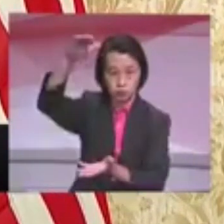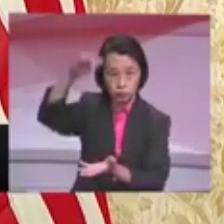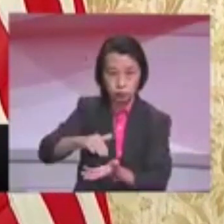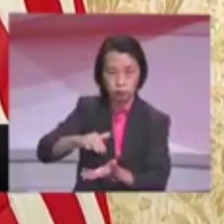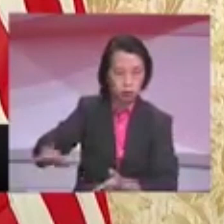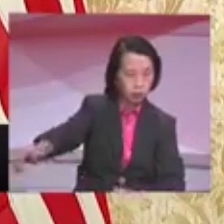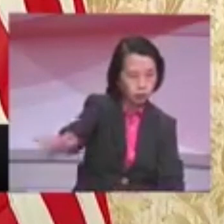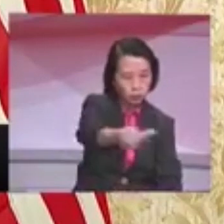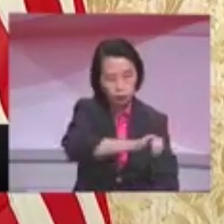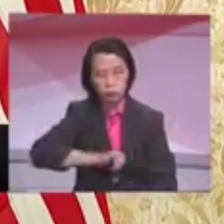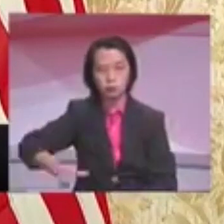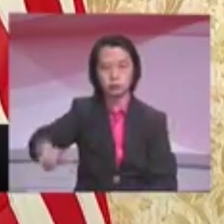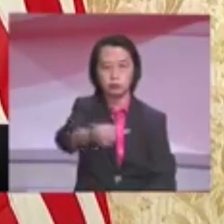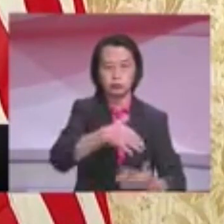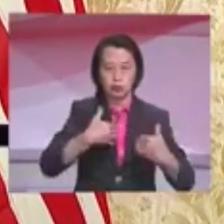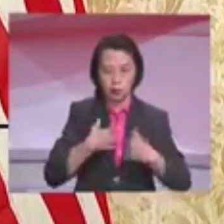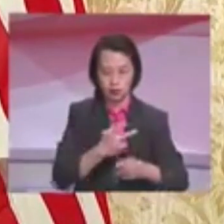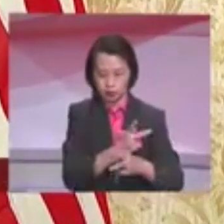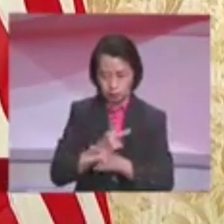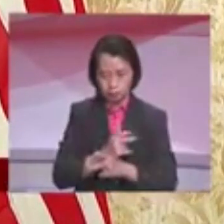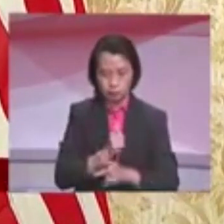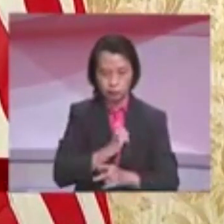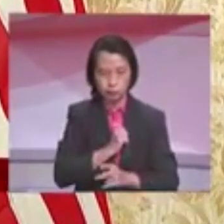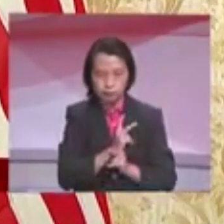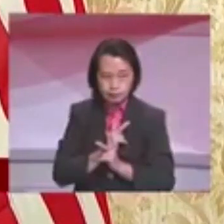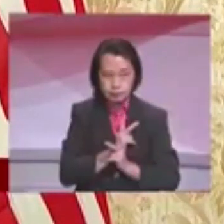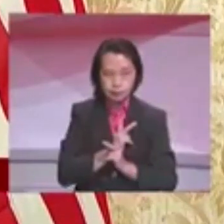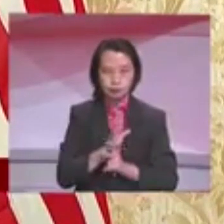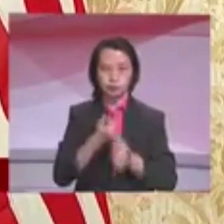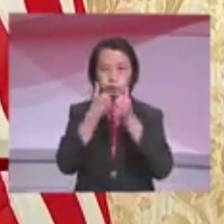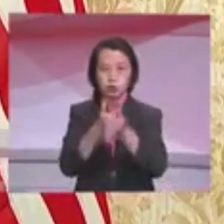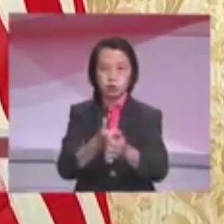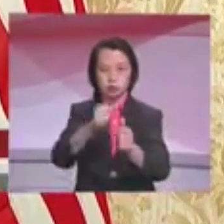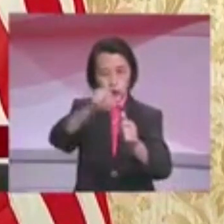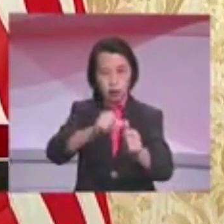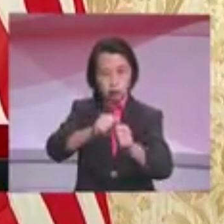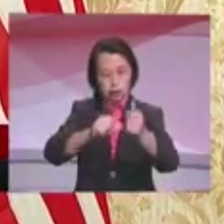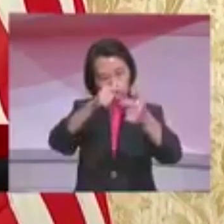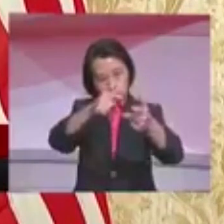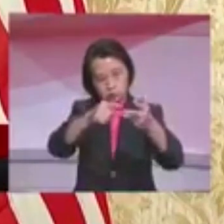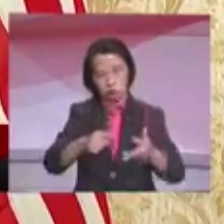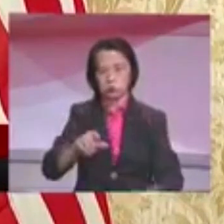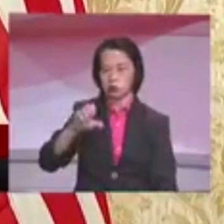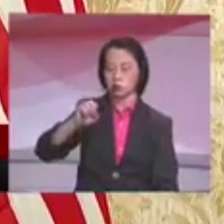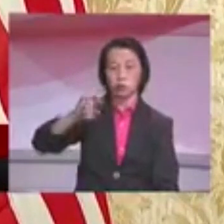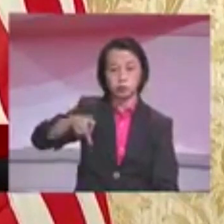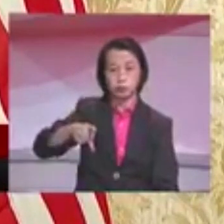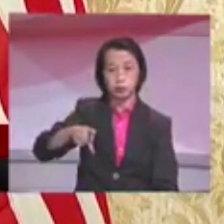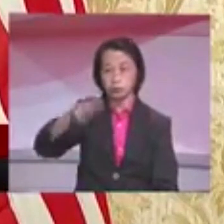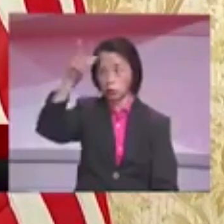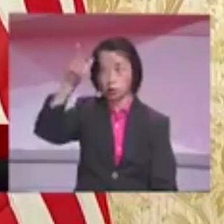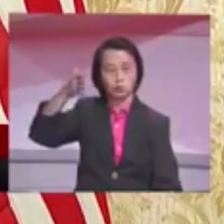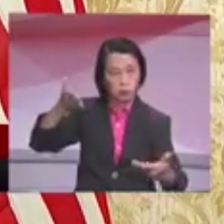semua mengadakan kawalan kendiri dan mematuhi setiap SOP yang diperkenakan oleh